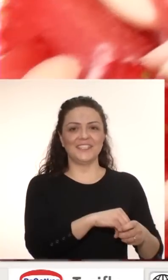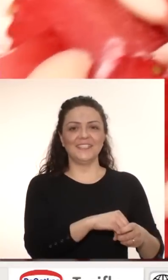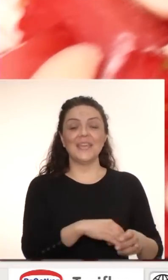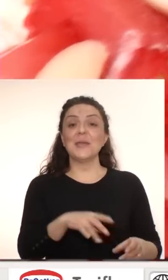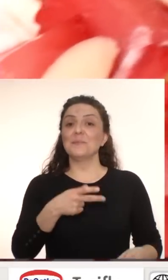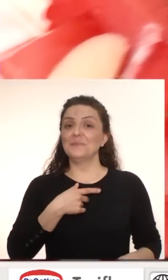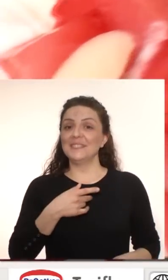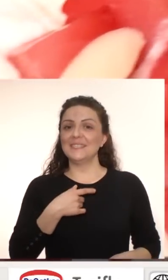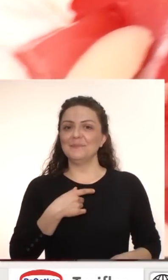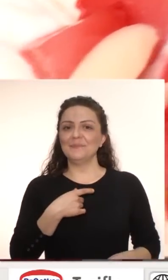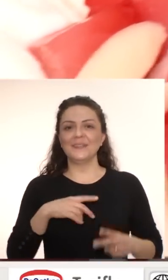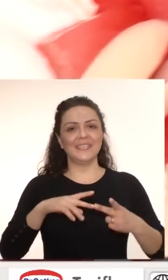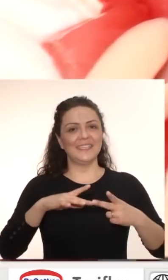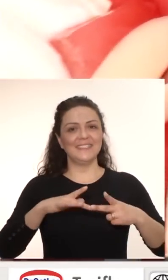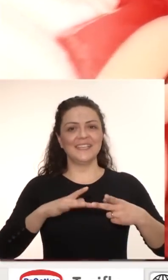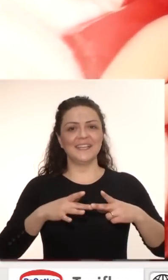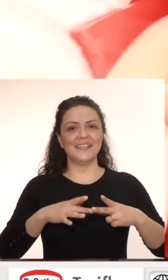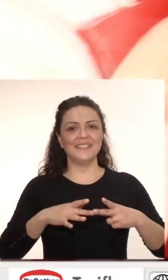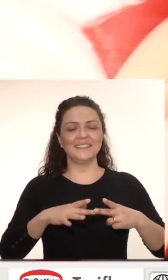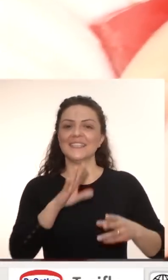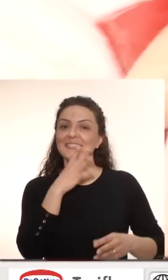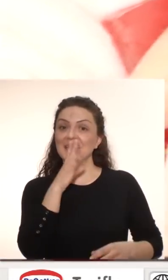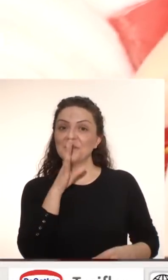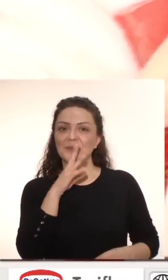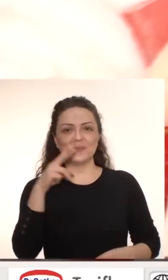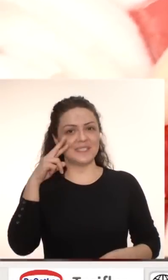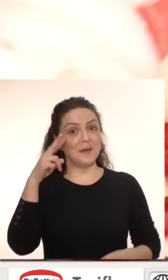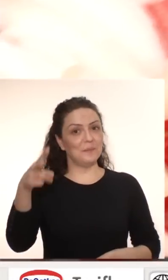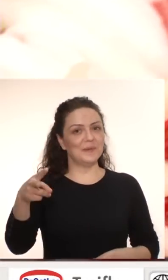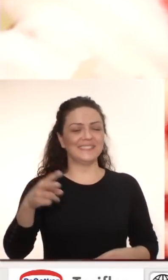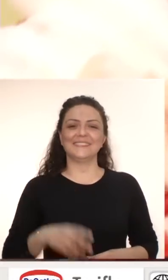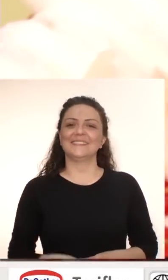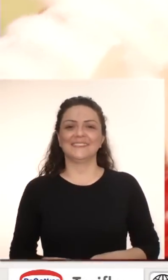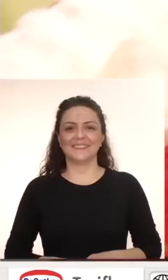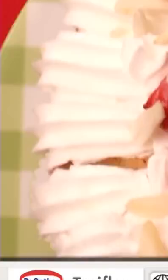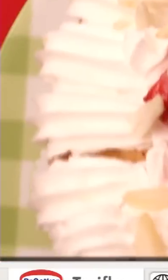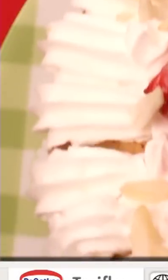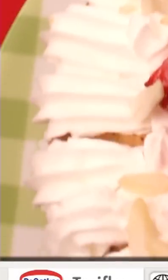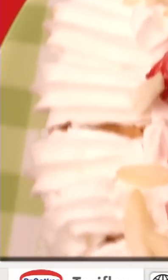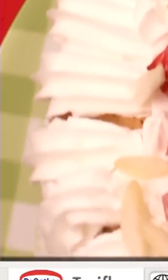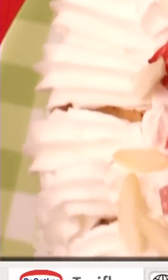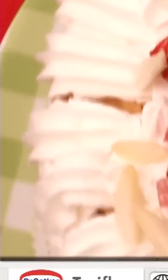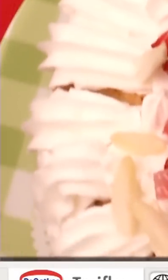için drötker.com.tr adresini ziyaret edebilirsiniz.